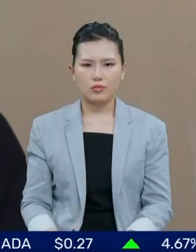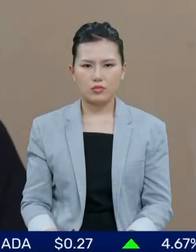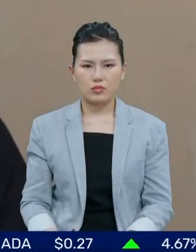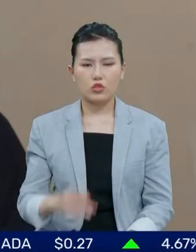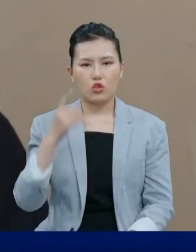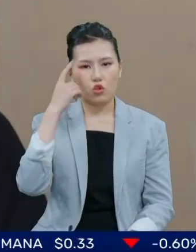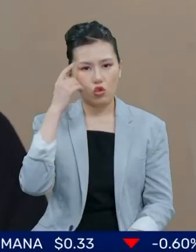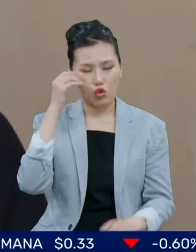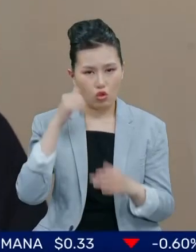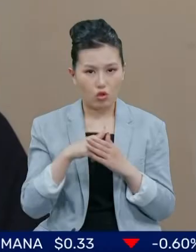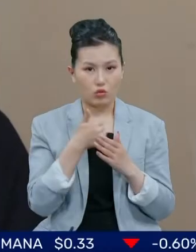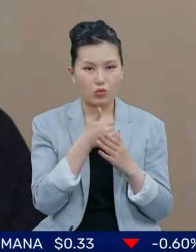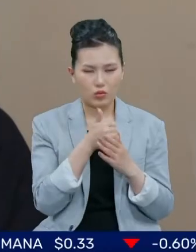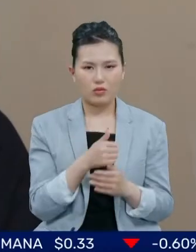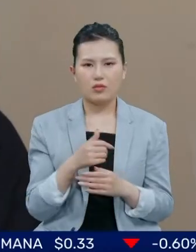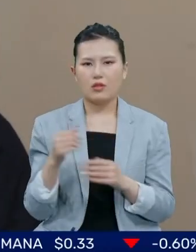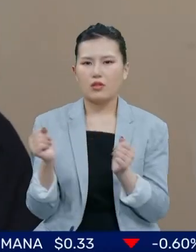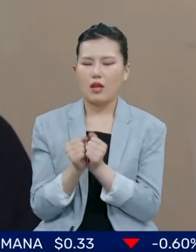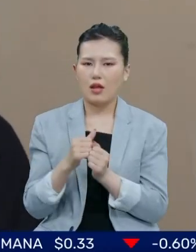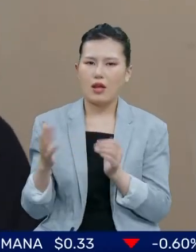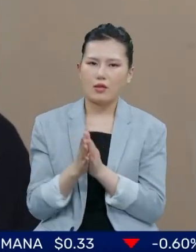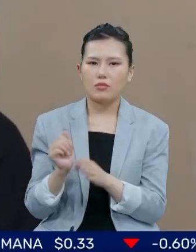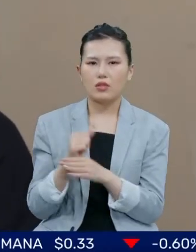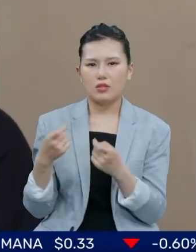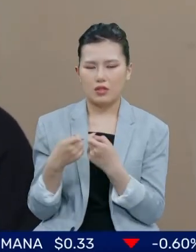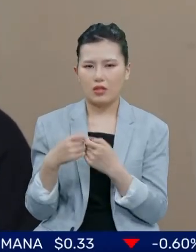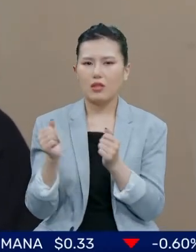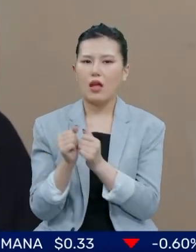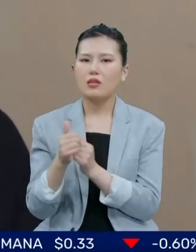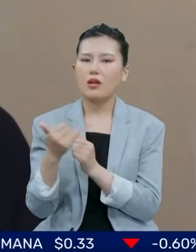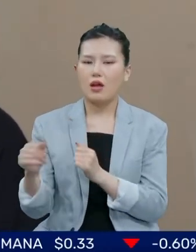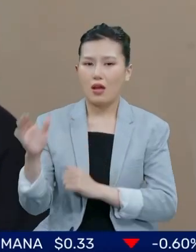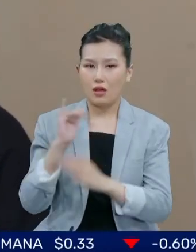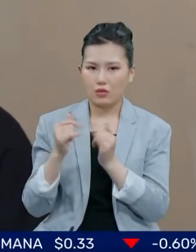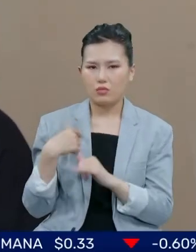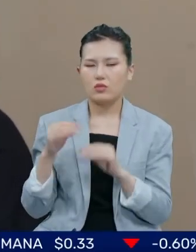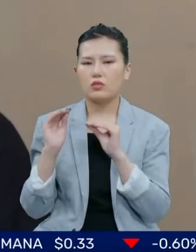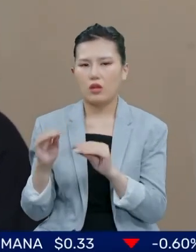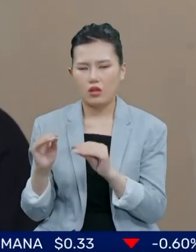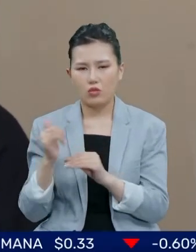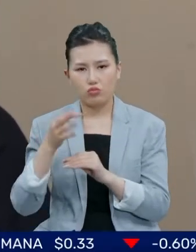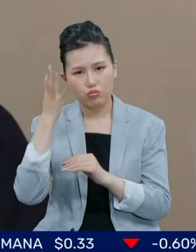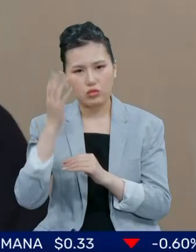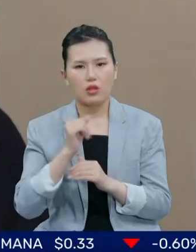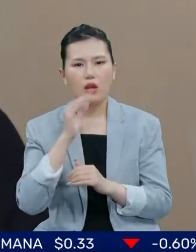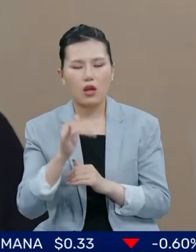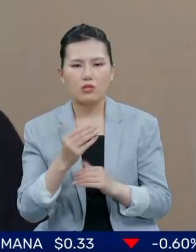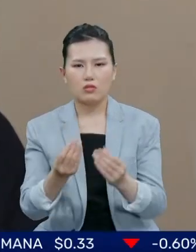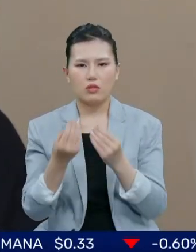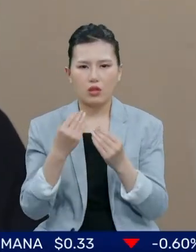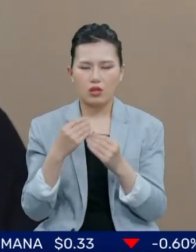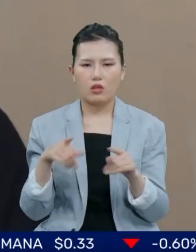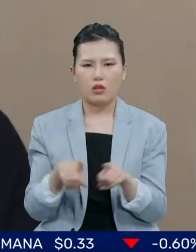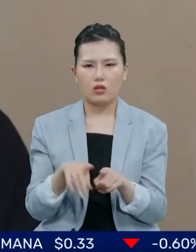нэг нөхдөгөө хичээлээ тавтаад ч юм уу тэгээд манай нэг нөхд надаас юм асуувал би бас зааж өгвөл би бас асуугаал бас сураал тэгээд нэг тийм